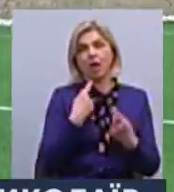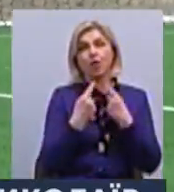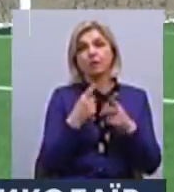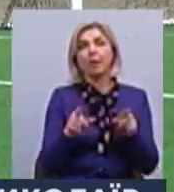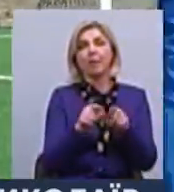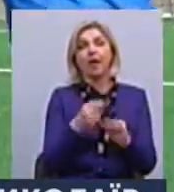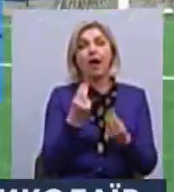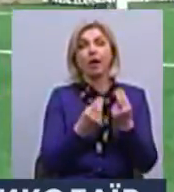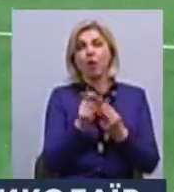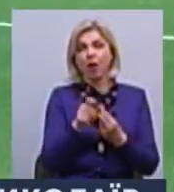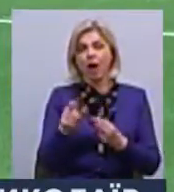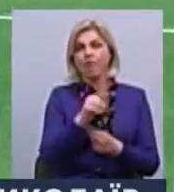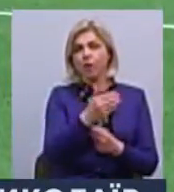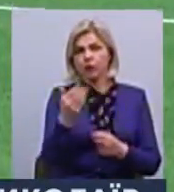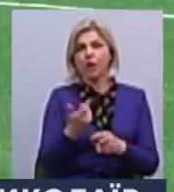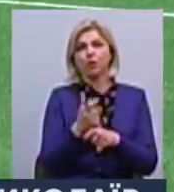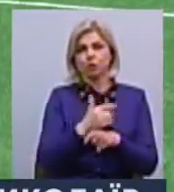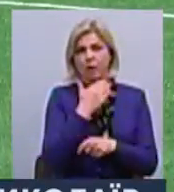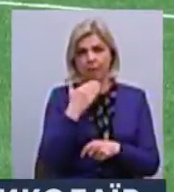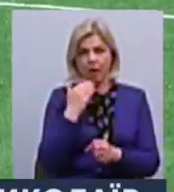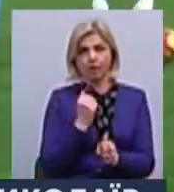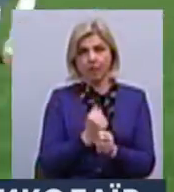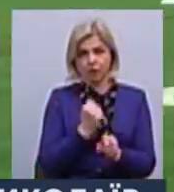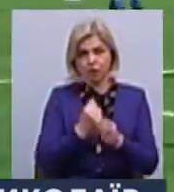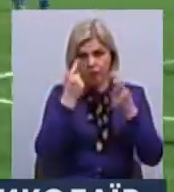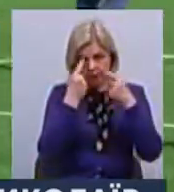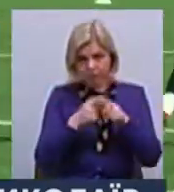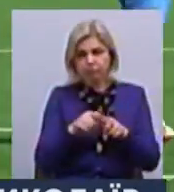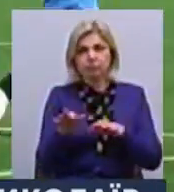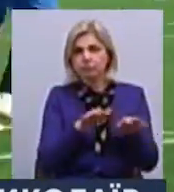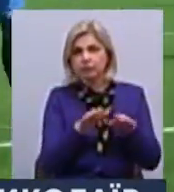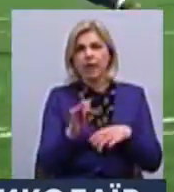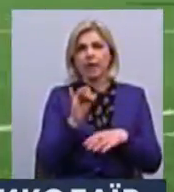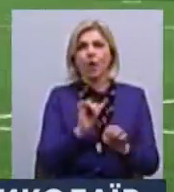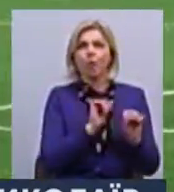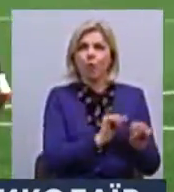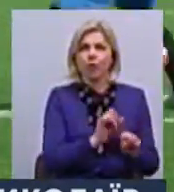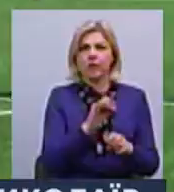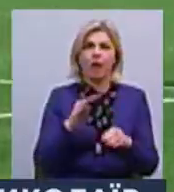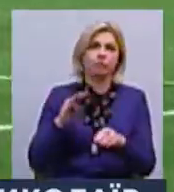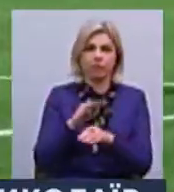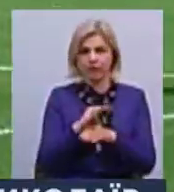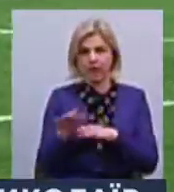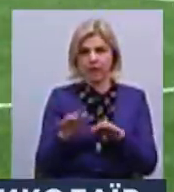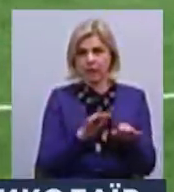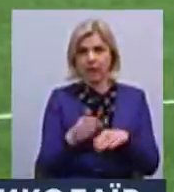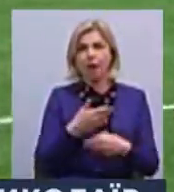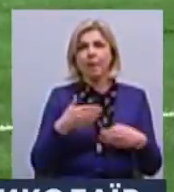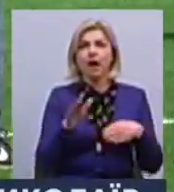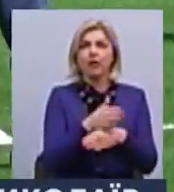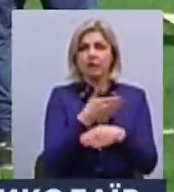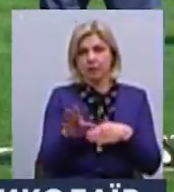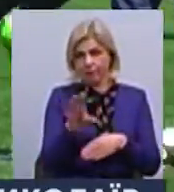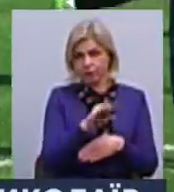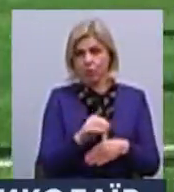гравцями, і вони дуже багато працюють тактично. Дуже багато працюємо як над обороною, так і над атакувальними діями. Тобто ми розділяємо це